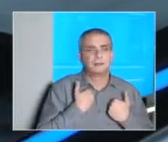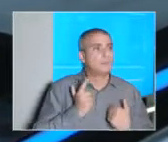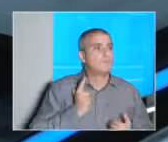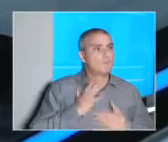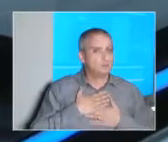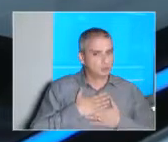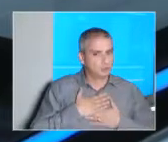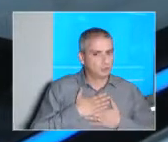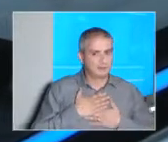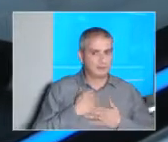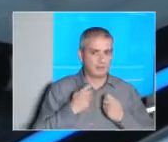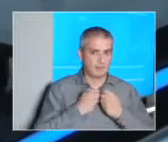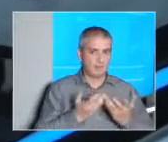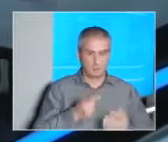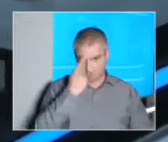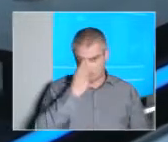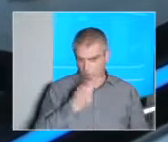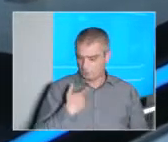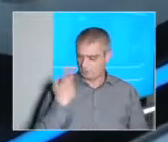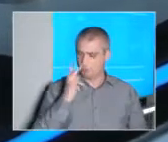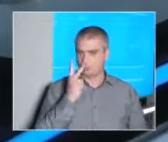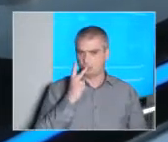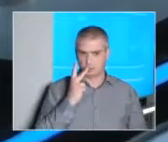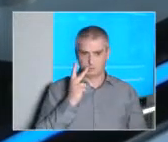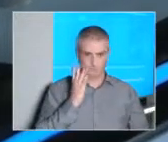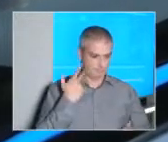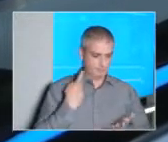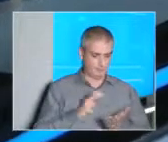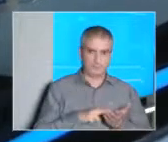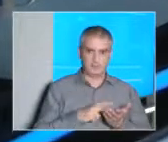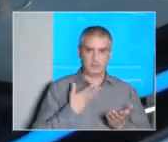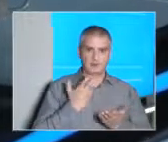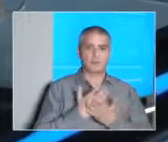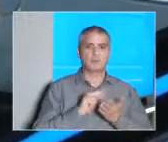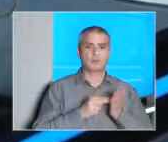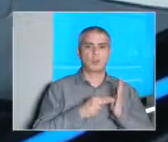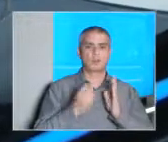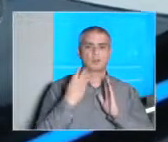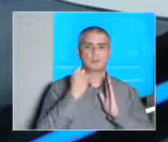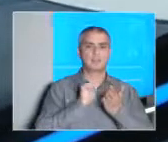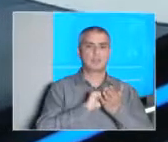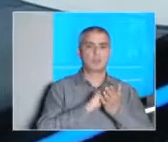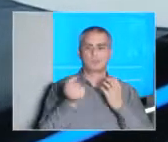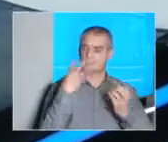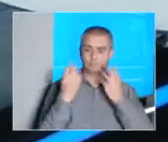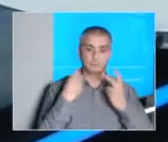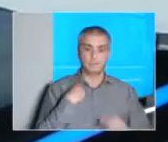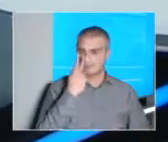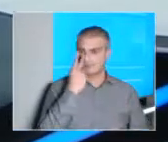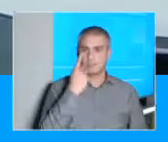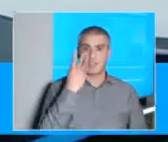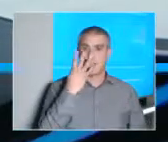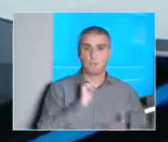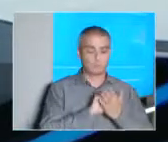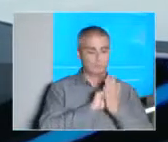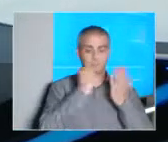האישי ובצד הענייני? אתה יודע, קמתי ביום שני בבוקרו של יום, אני מקבל, יש לי תוכנה כזו, אני מקבל את כל העיתונים, וראיתי ב4 עמודים,